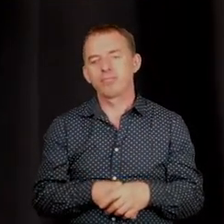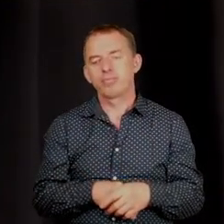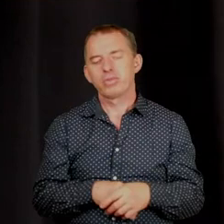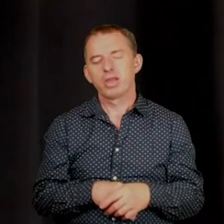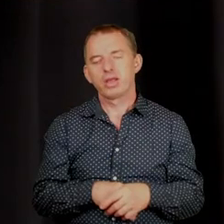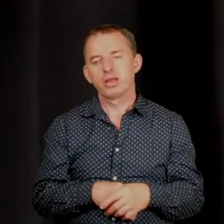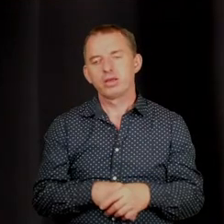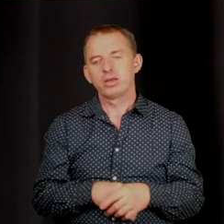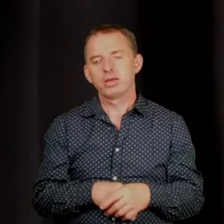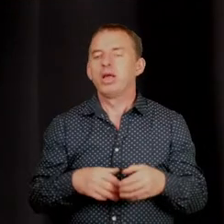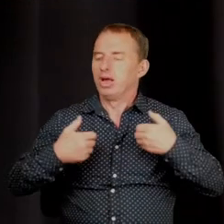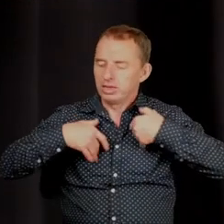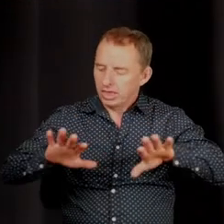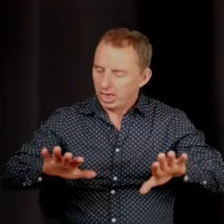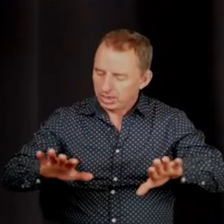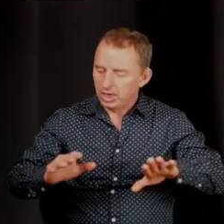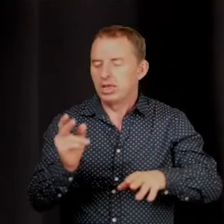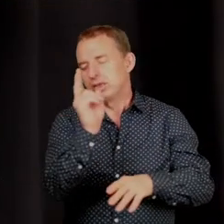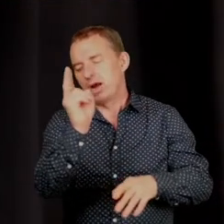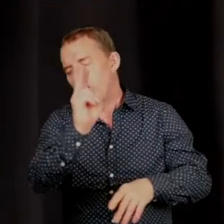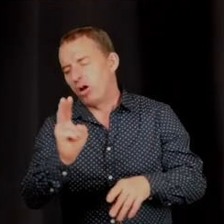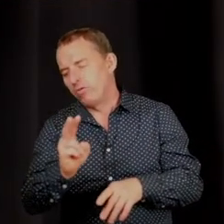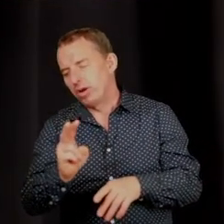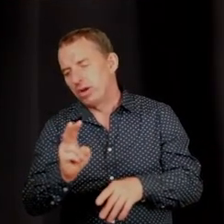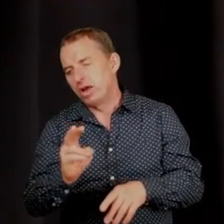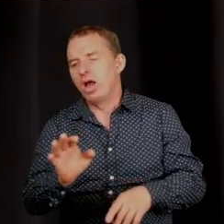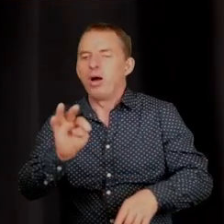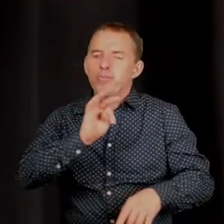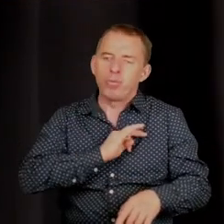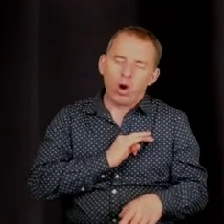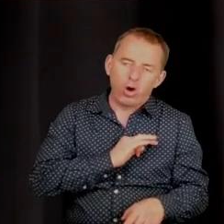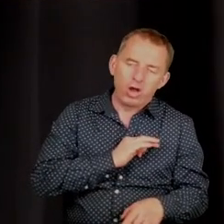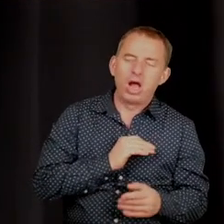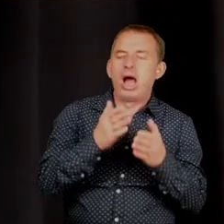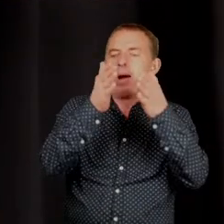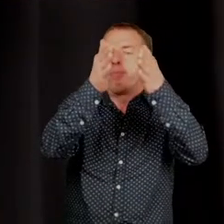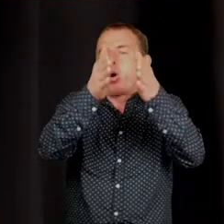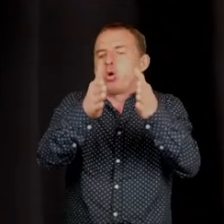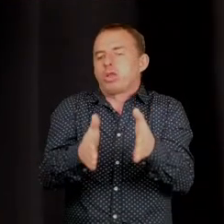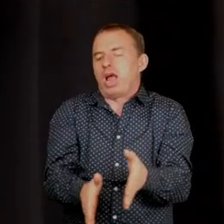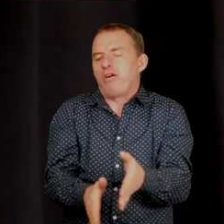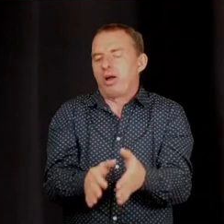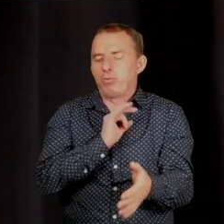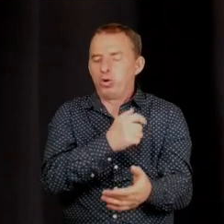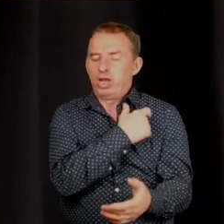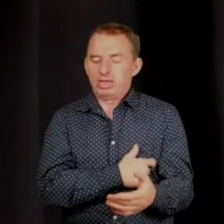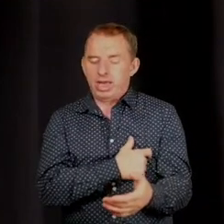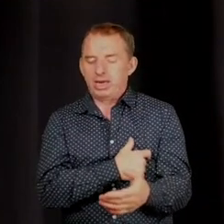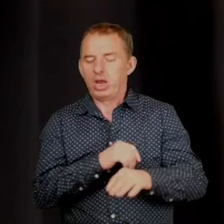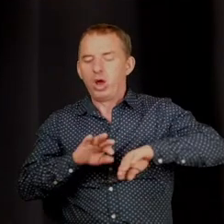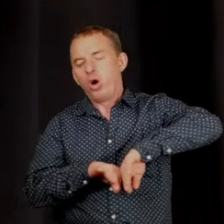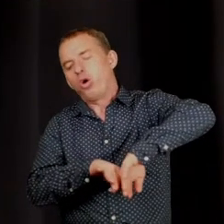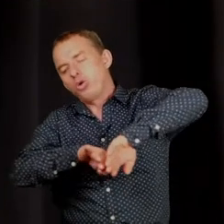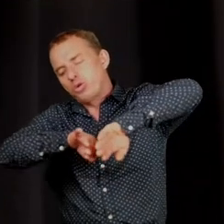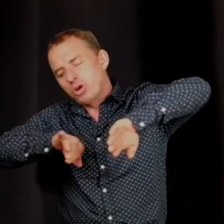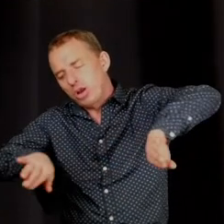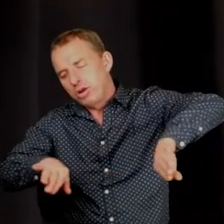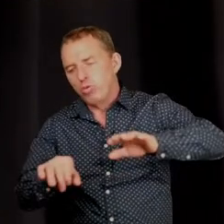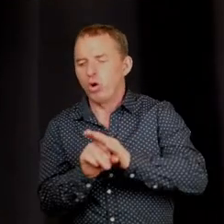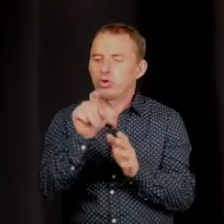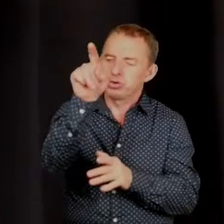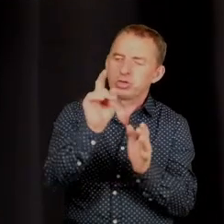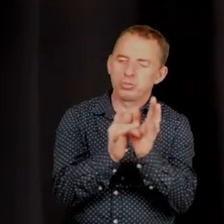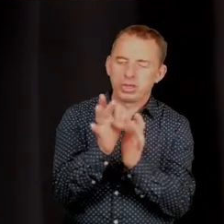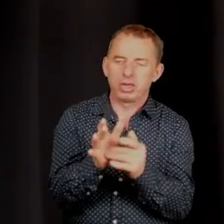separate me from you. Nie chcę, aby jakakolwiek moja postawa mojego serca oddzieliła nas od siebie. I don't want